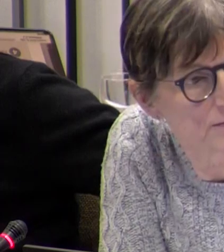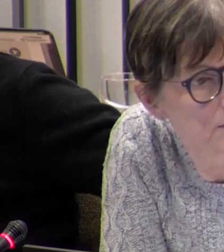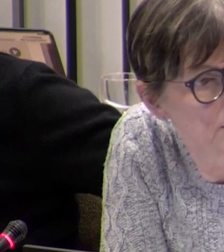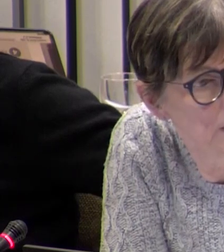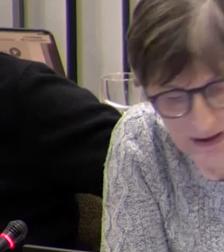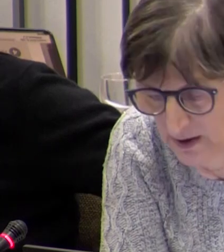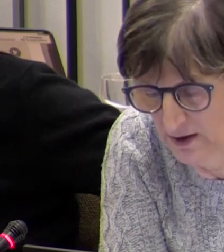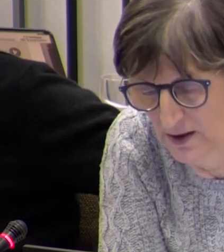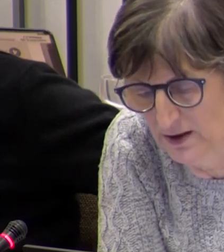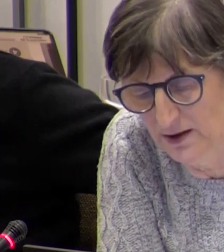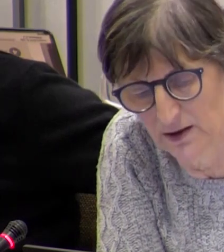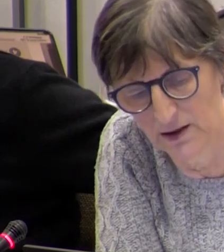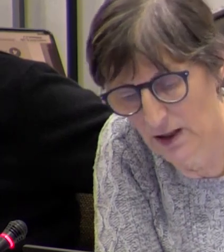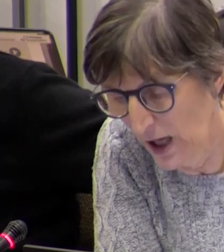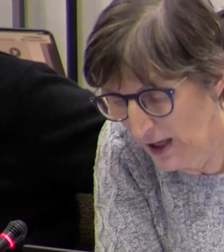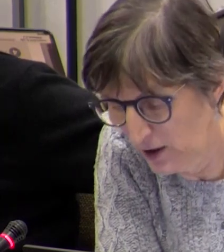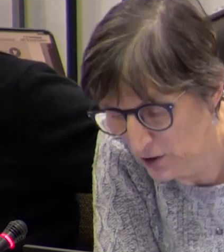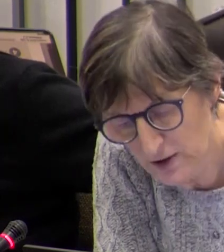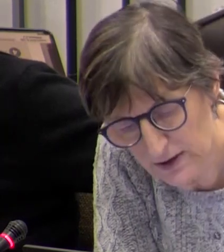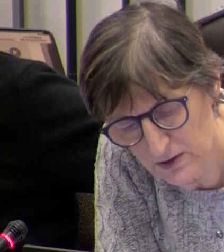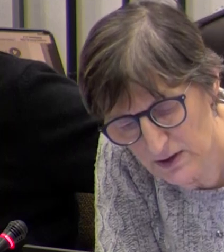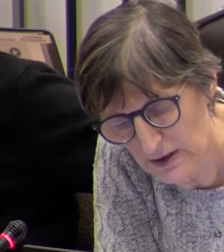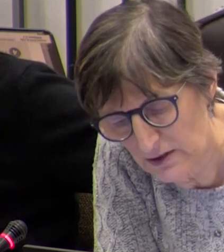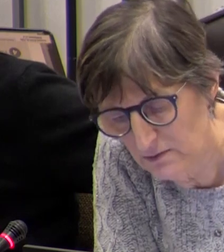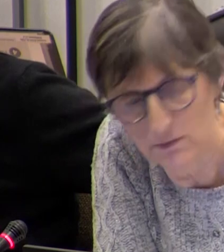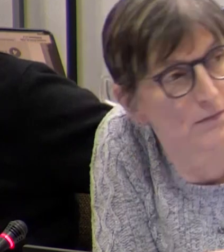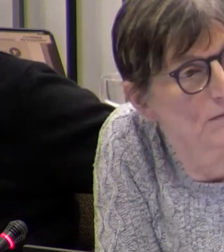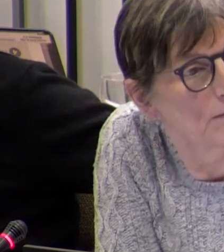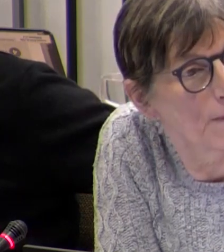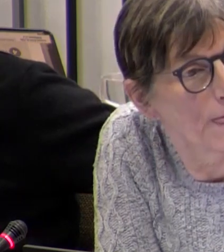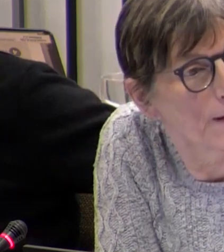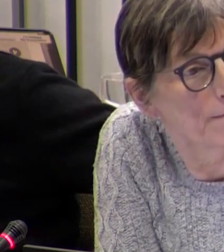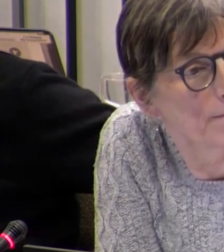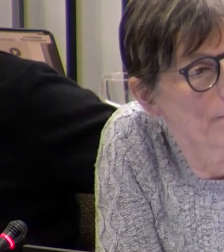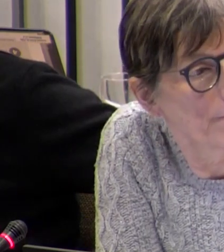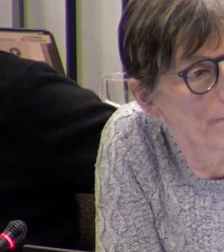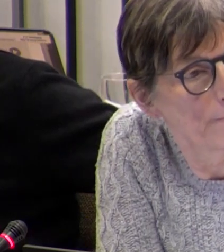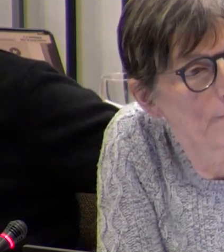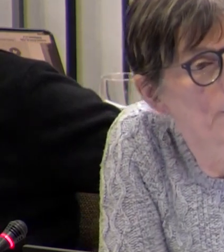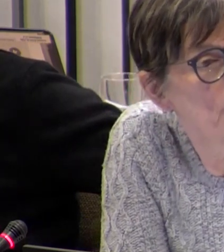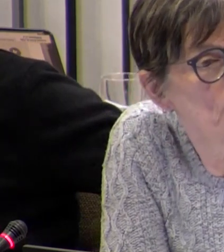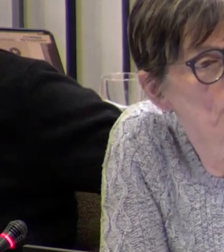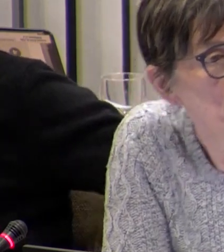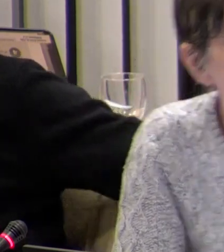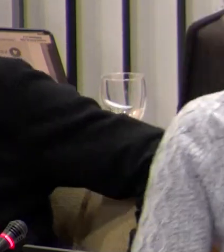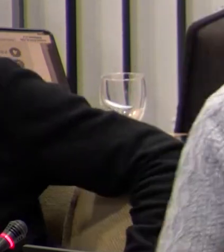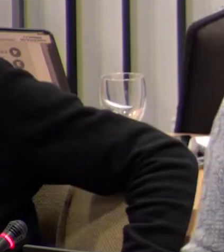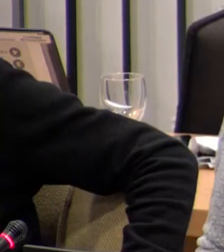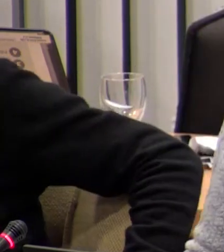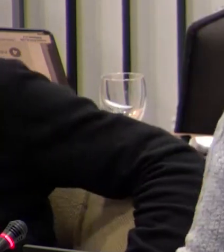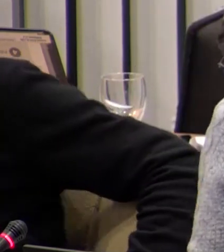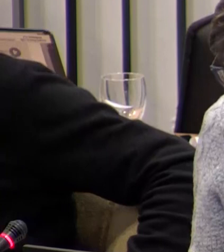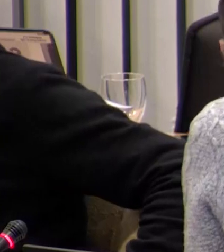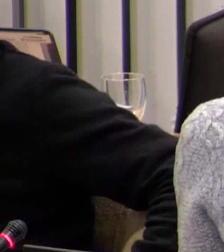autres d'accord vous avez la liste donc vous non mais c'est bon vous transmettra la question peut-être directement ce qu'on peut faire la liste exhaustive la du tableau annexes mais